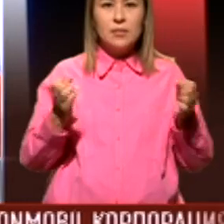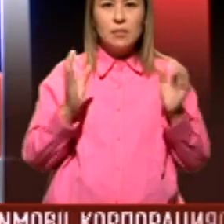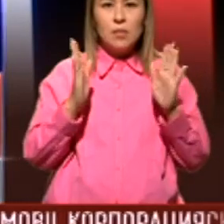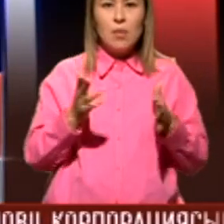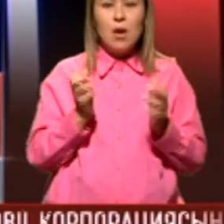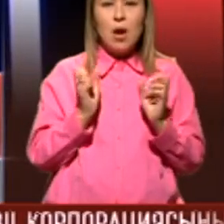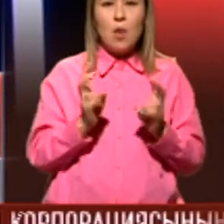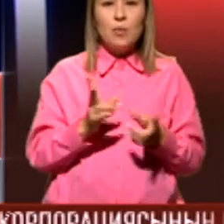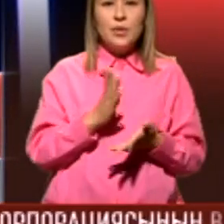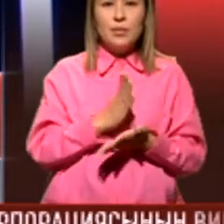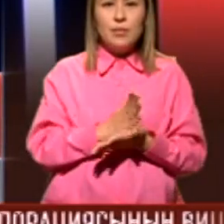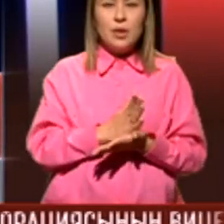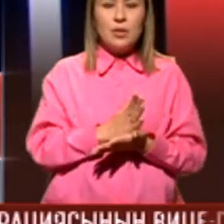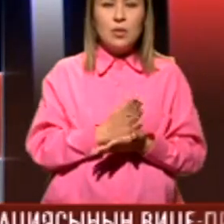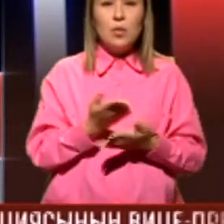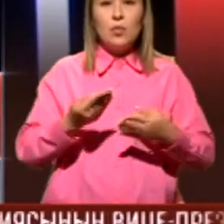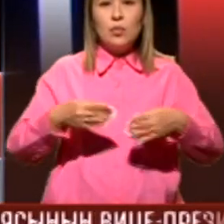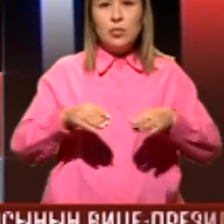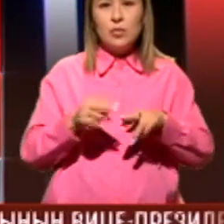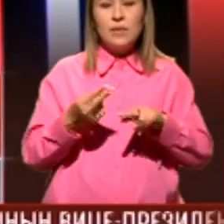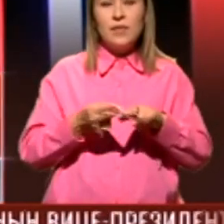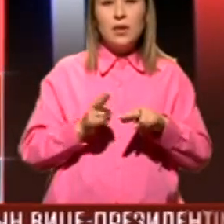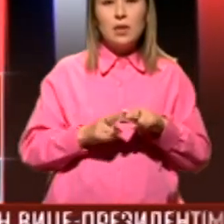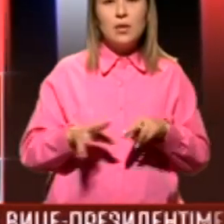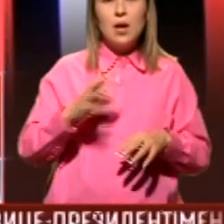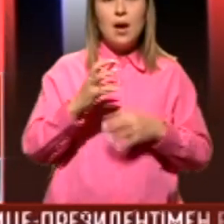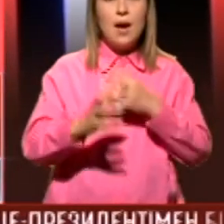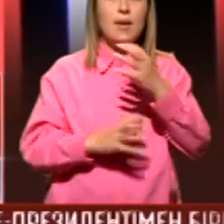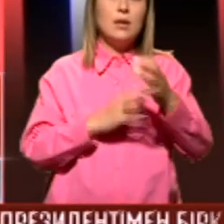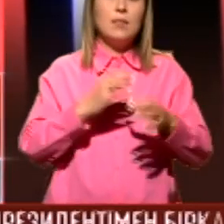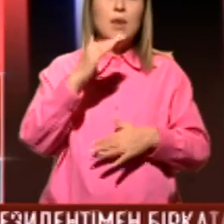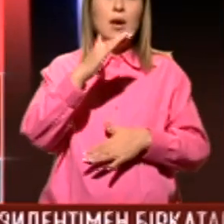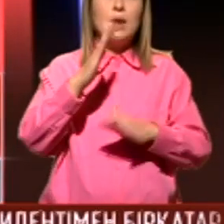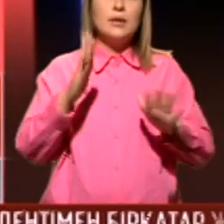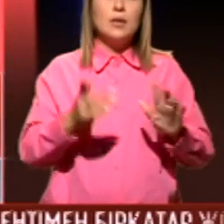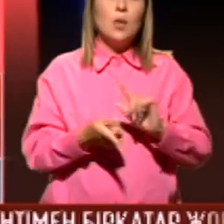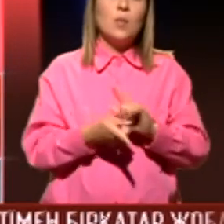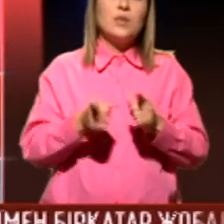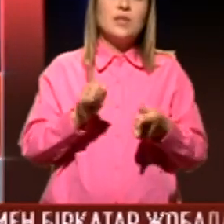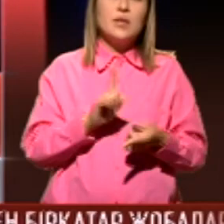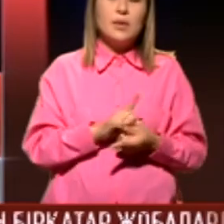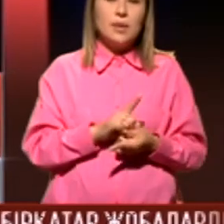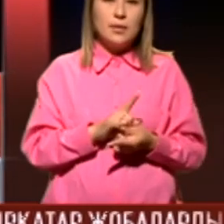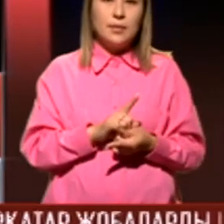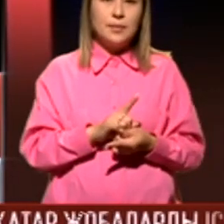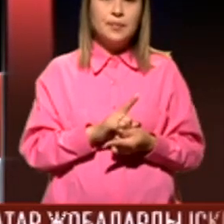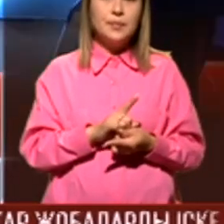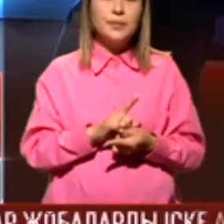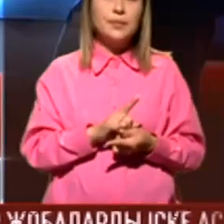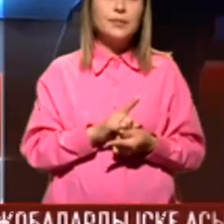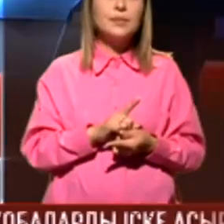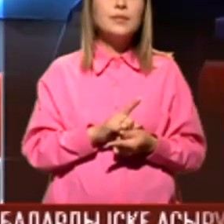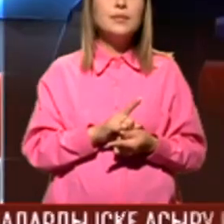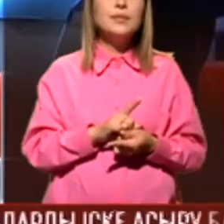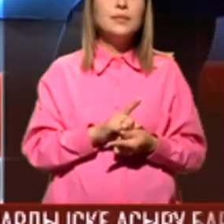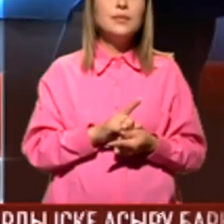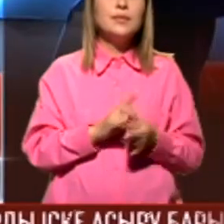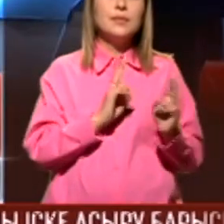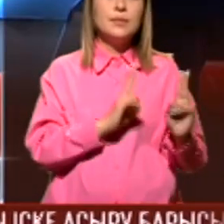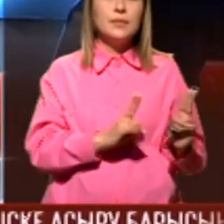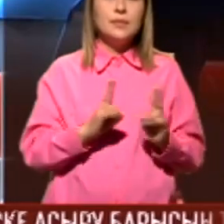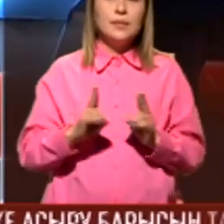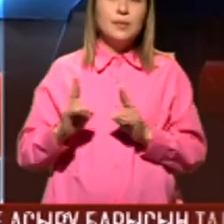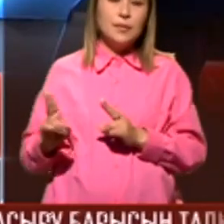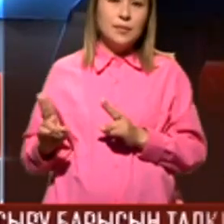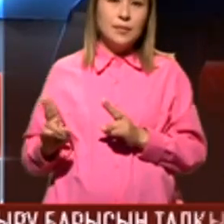бар. Осының өзі тұтас әлем картинасының өзгергендігін және мынау қалыптасқан осыған